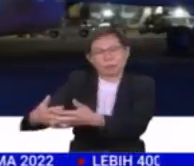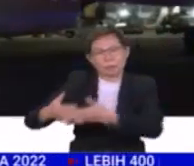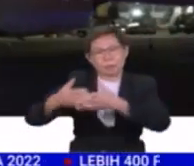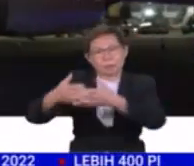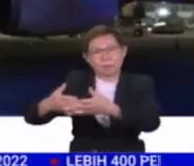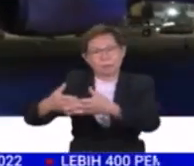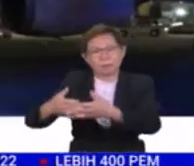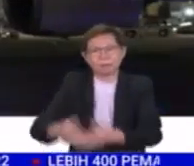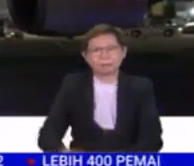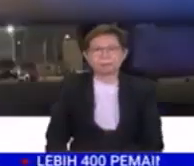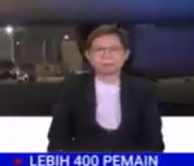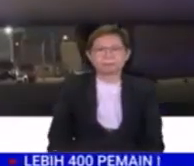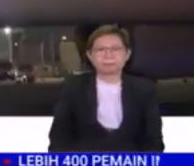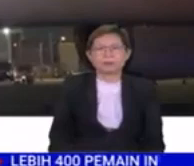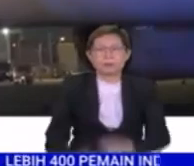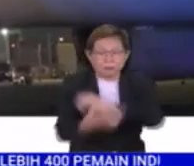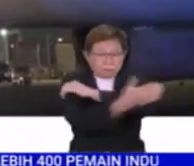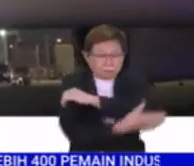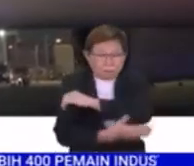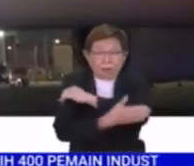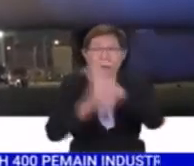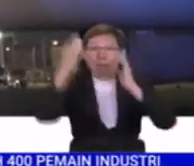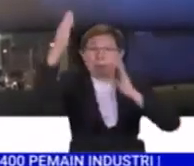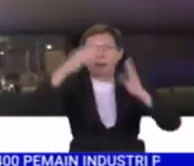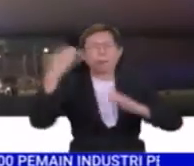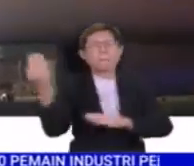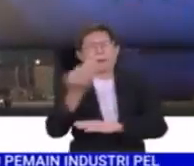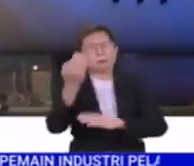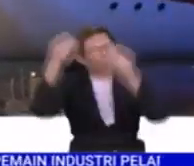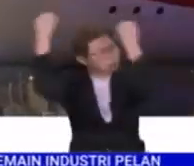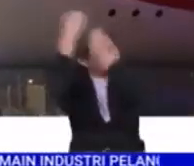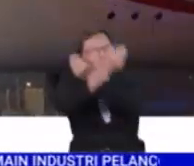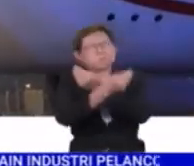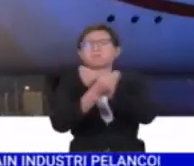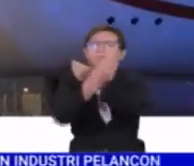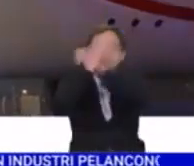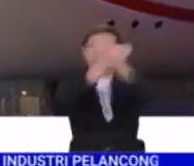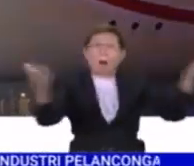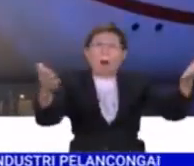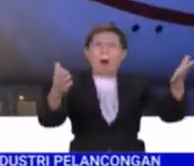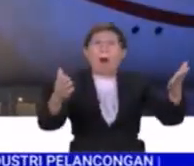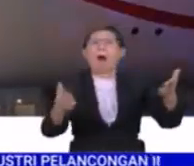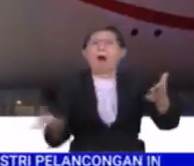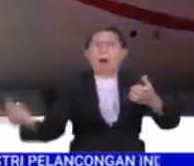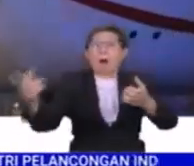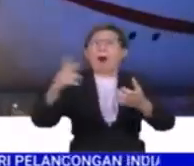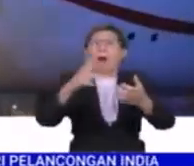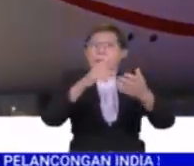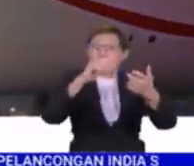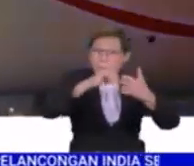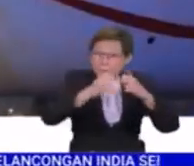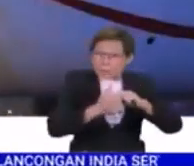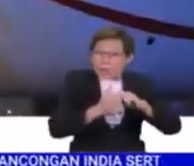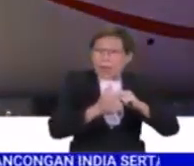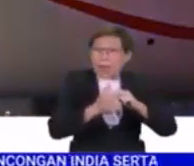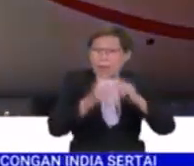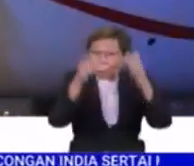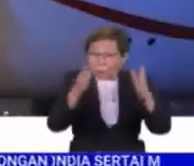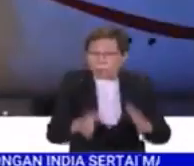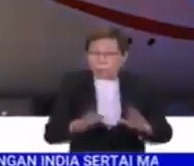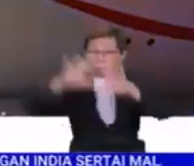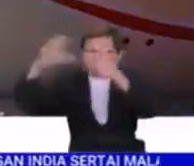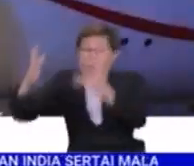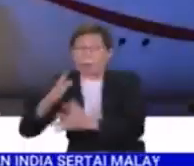York sebagai negara yang secara lazimnya lantang bersuara dalam isu kemanusiaan Global Malaysia akan mengulangi